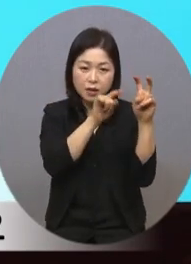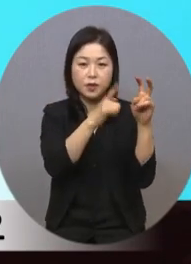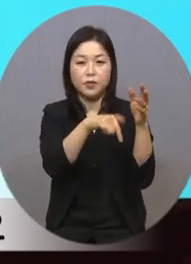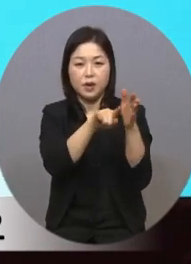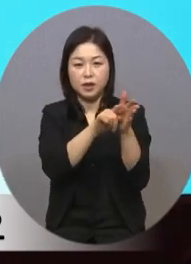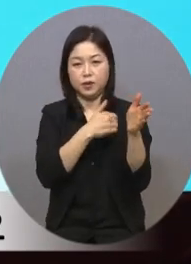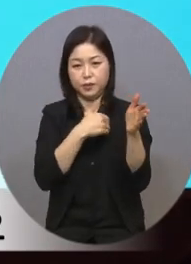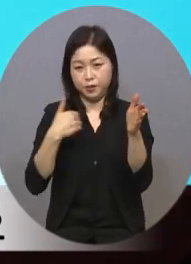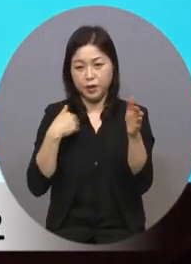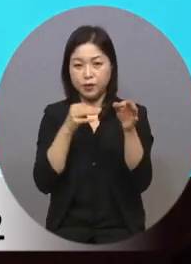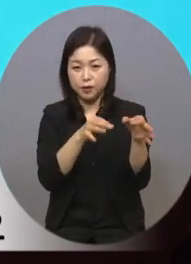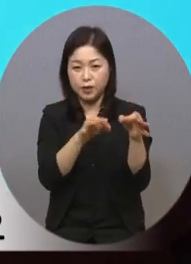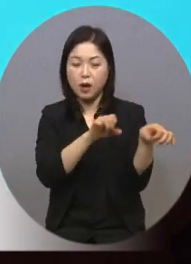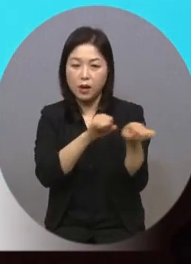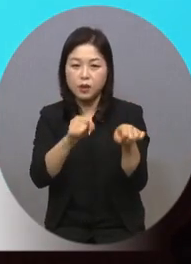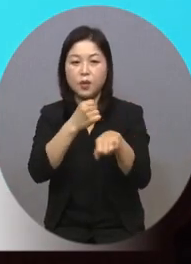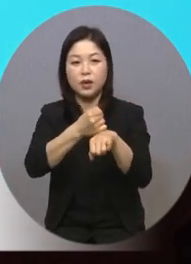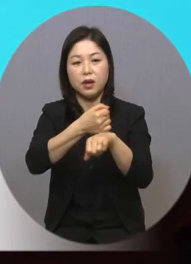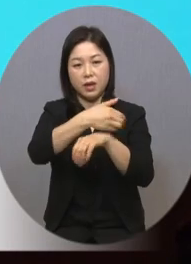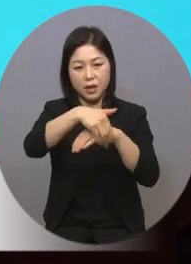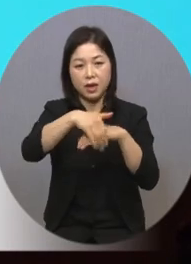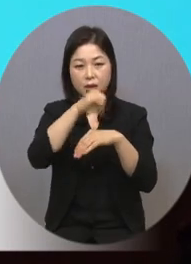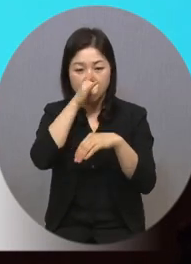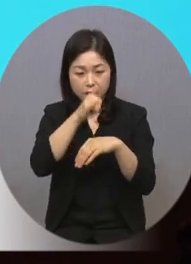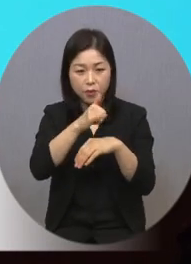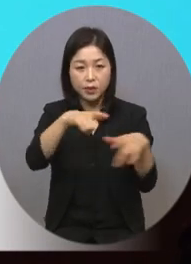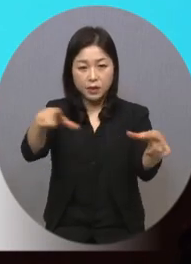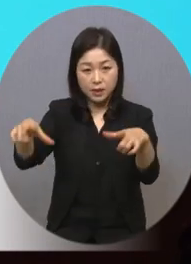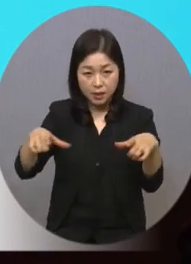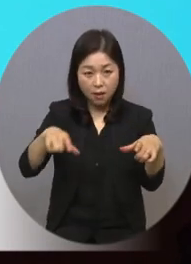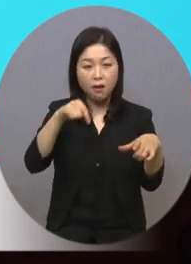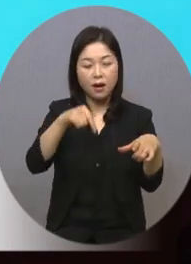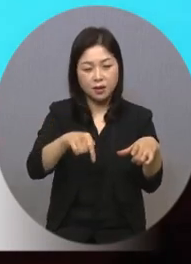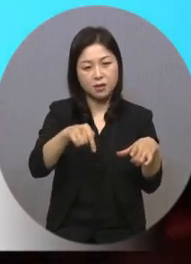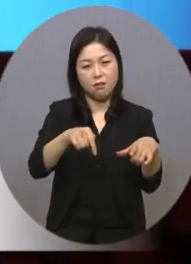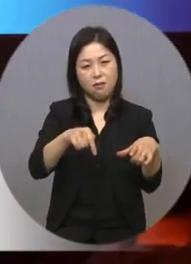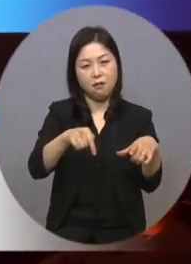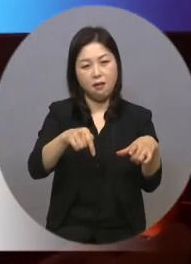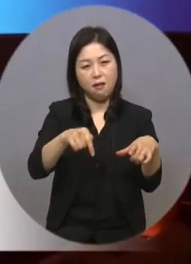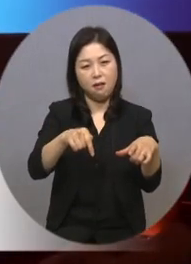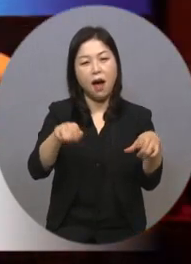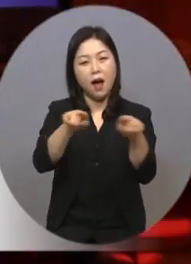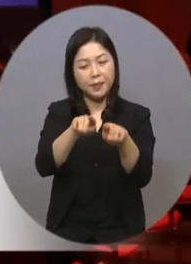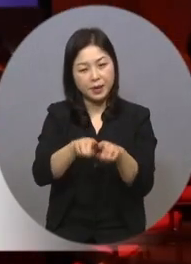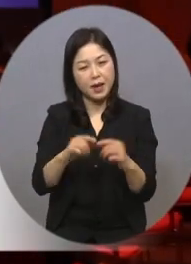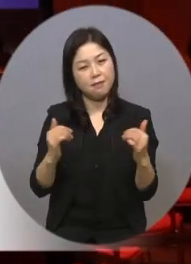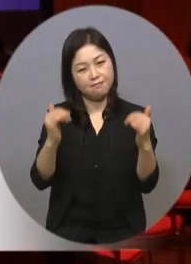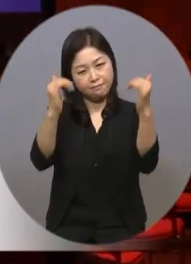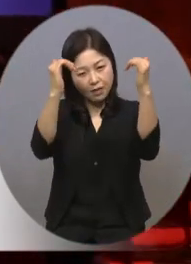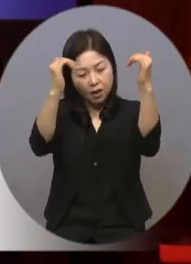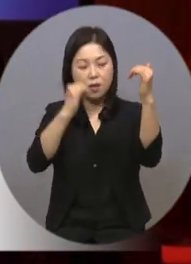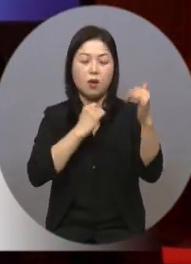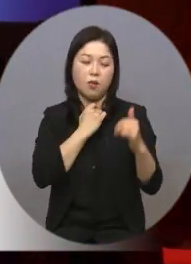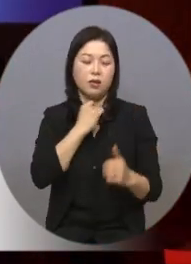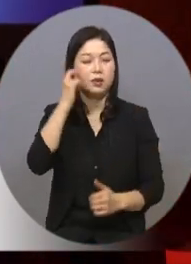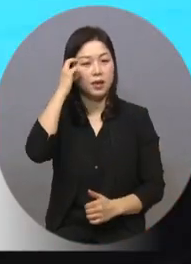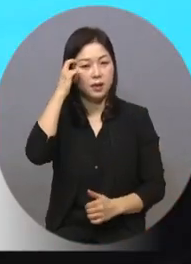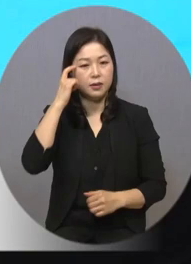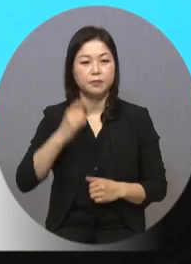아이언을 할 거고요. 그리고 같이 이 지역을 통해서 성장해 나왔으면 하는 생각이